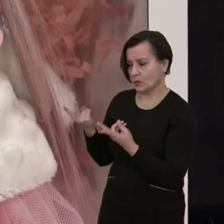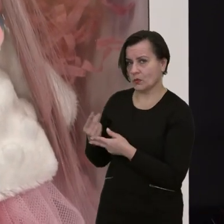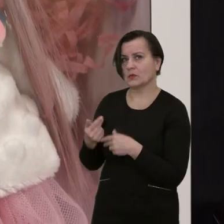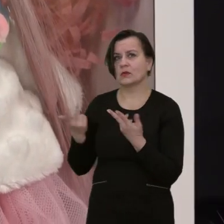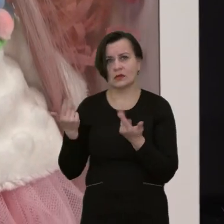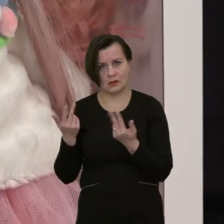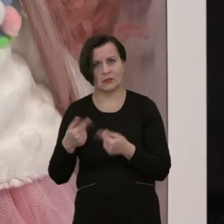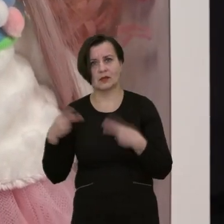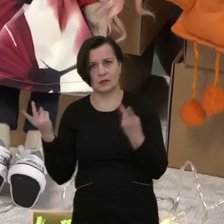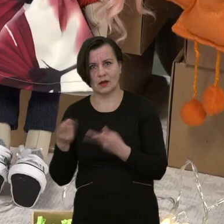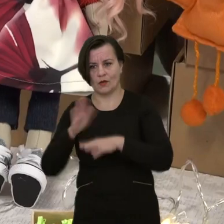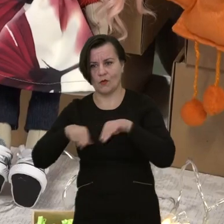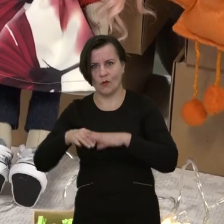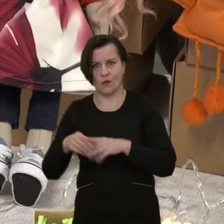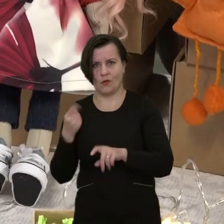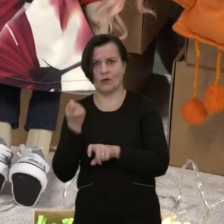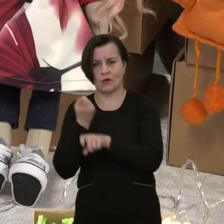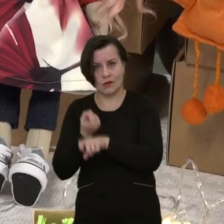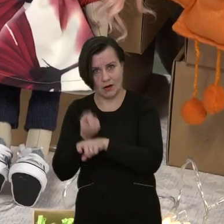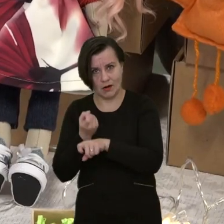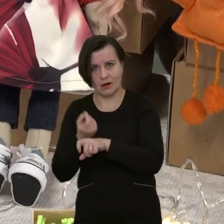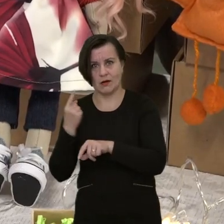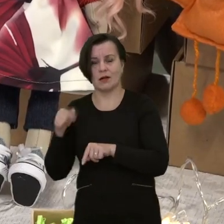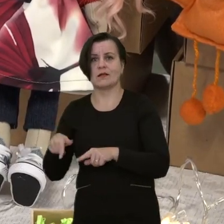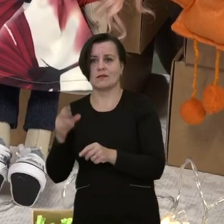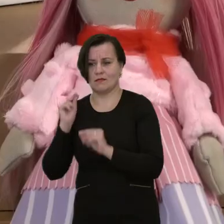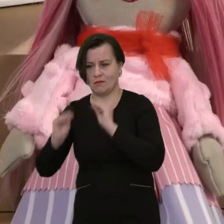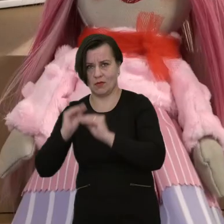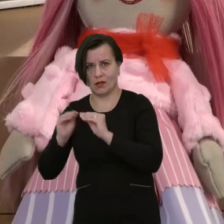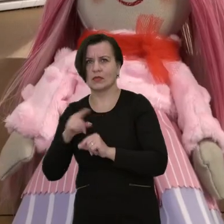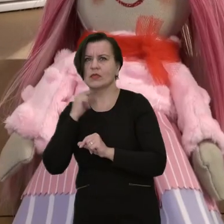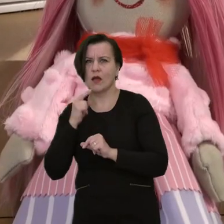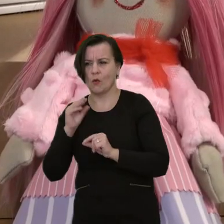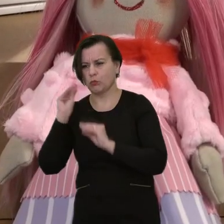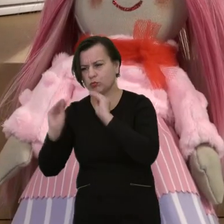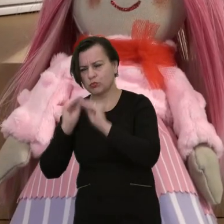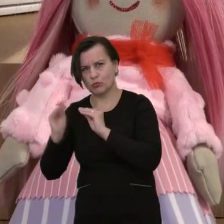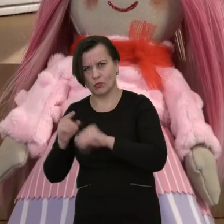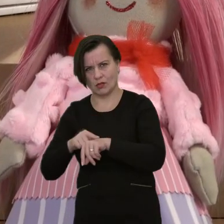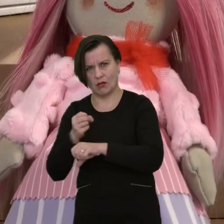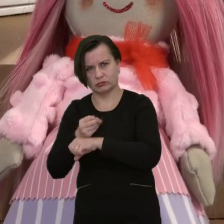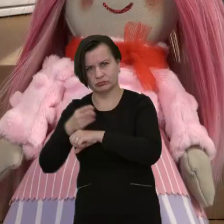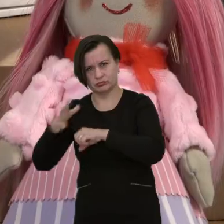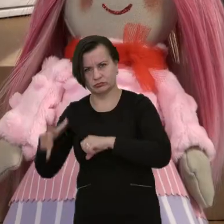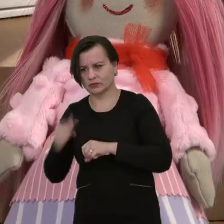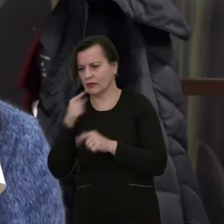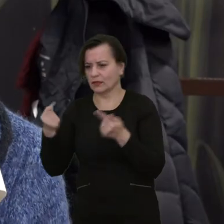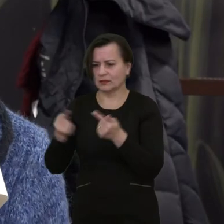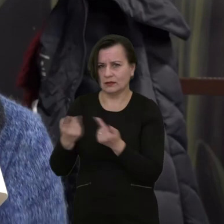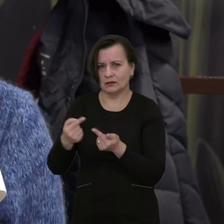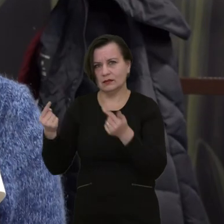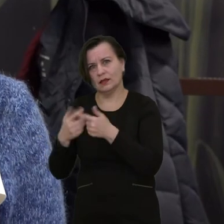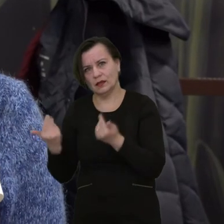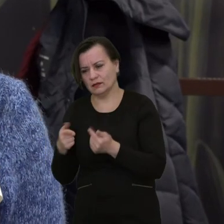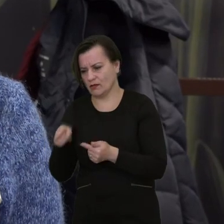tiek reikia. Reikia ir kojytės, ir rankytės padaryti. Daugiausia gal papuošimas laiko užima. Tai tas